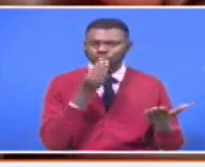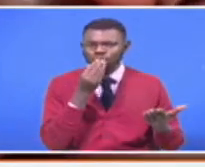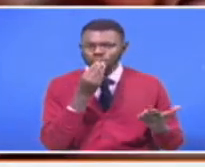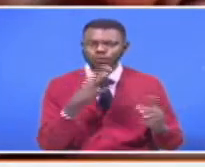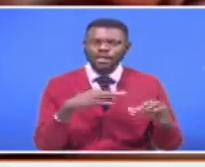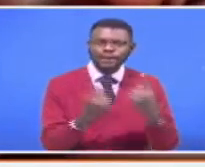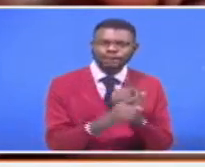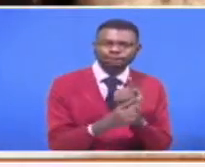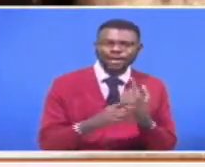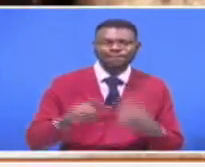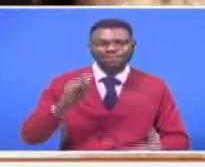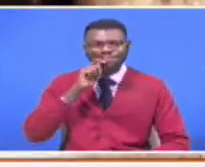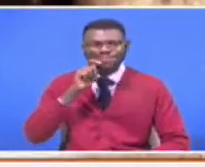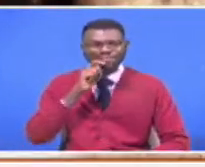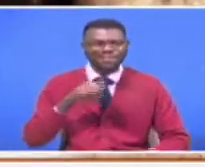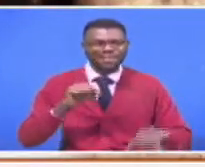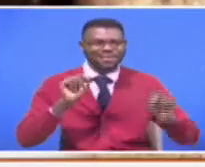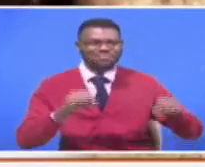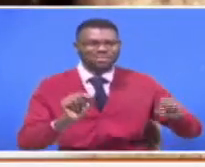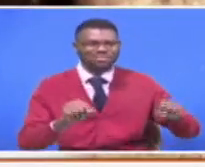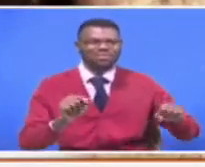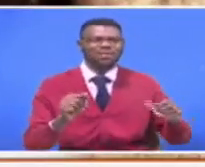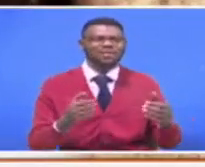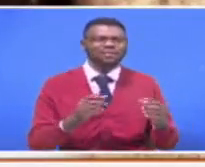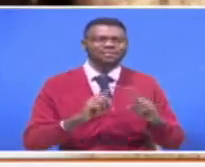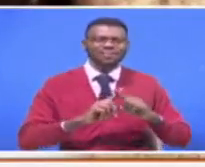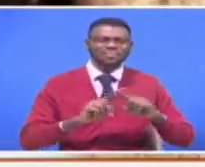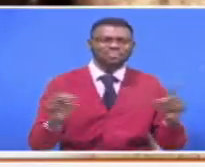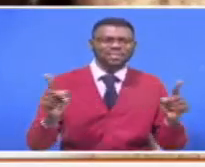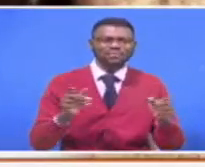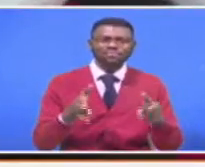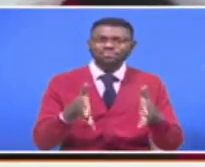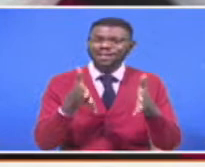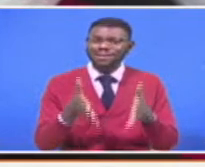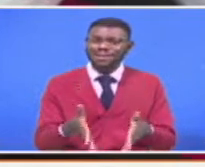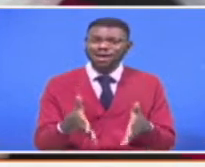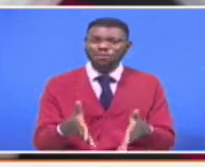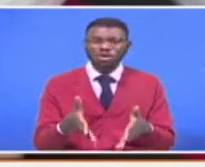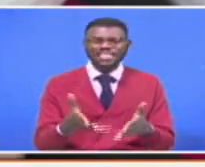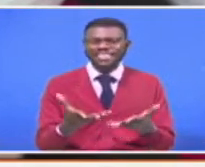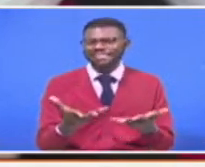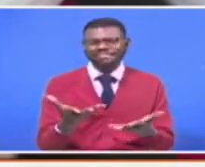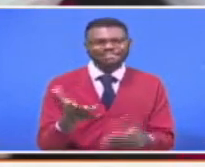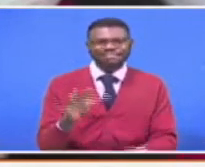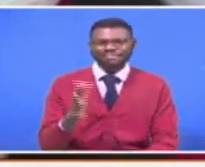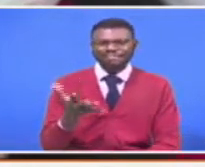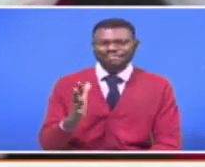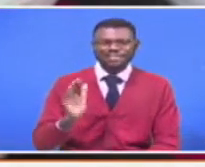hata nyama, kitu kaa hizo. Sasa umejua imereduce.